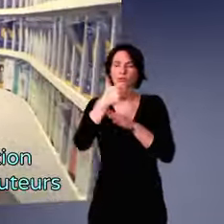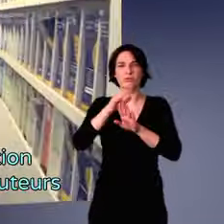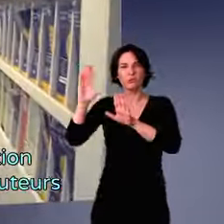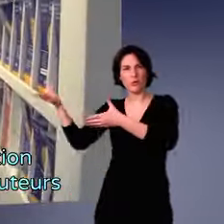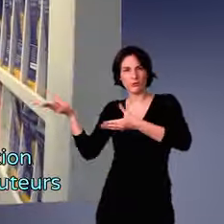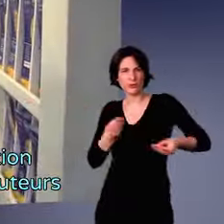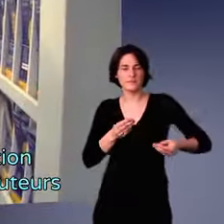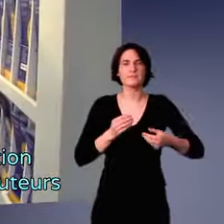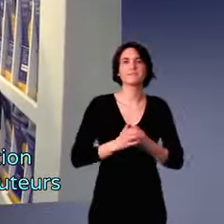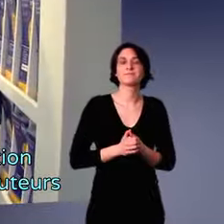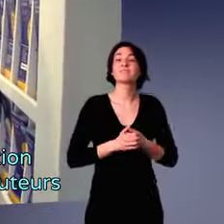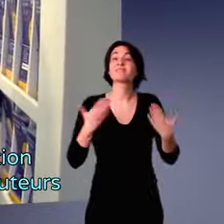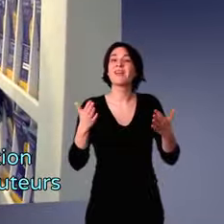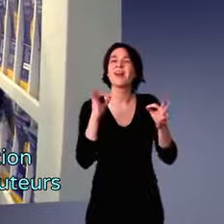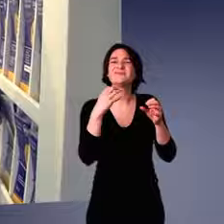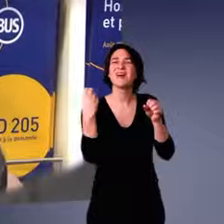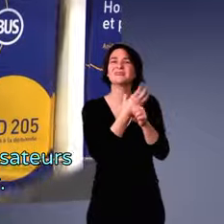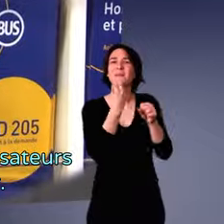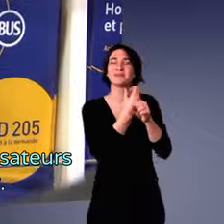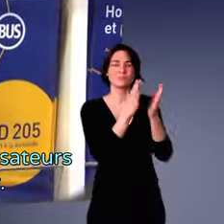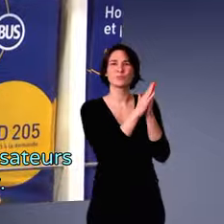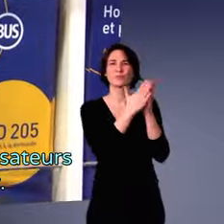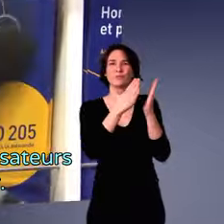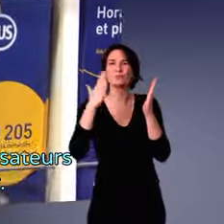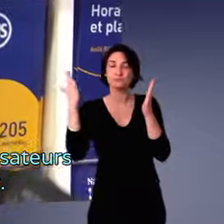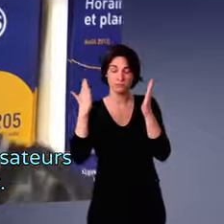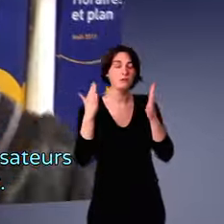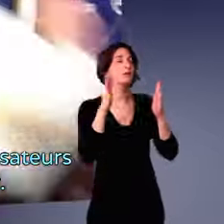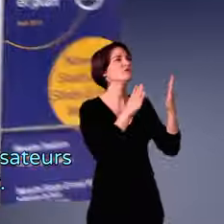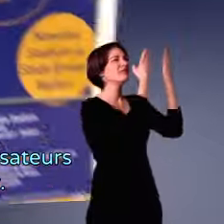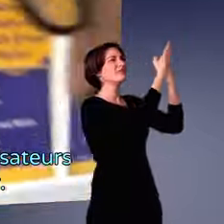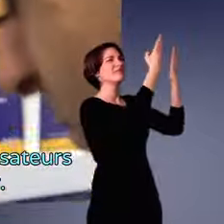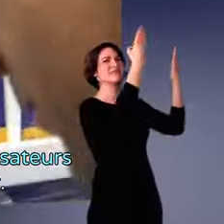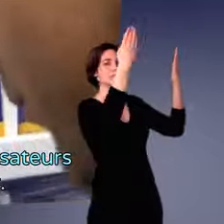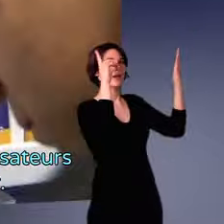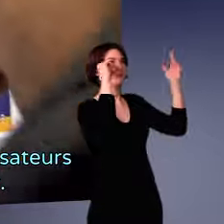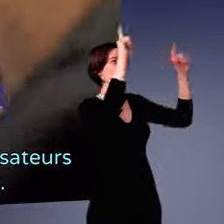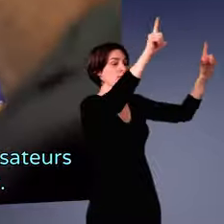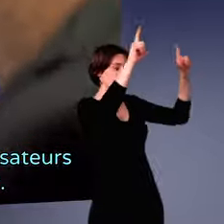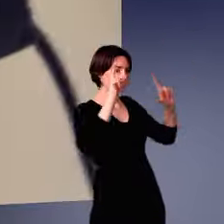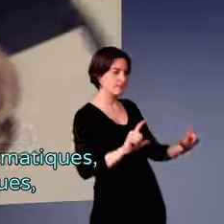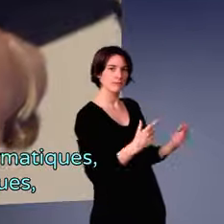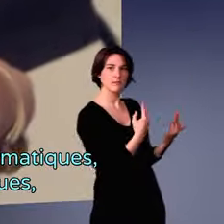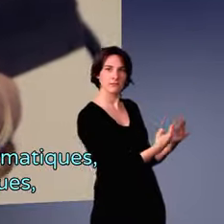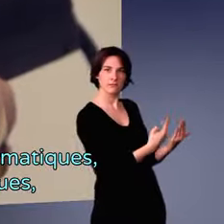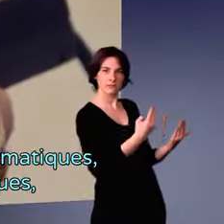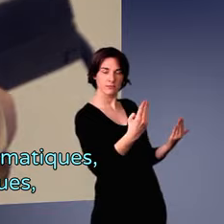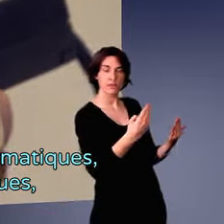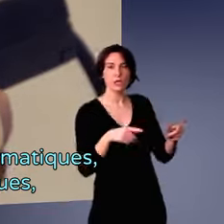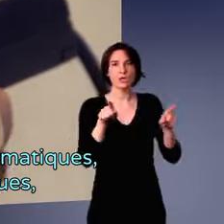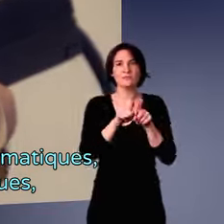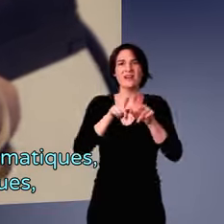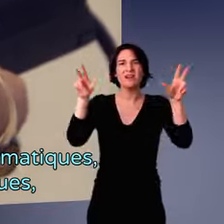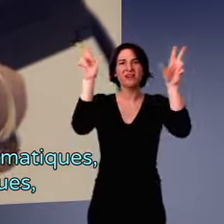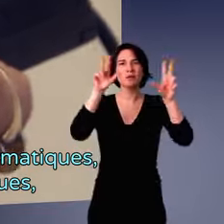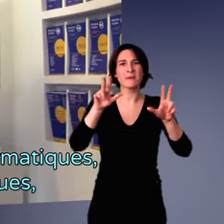d'information ont ainsi été placés à des hauteurs qui permettent à tous les utilisateurs du réseau d'en profiter de même pour les services